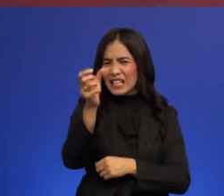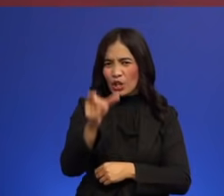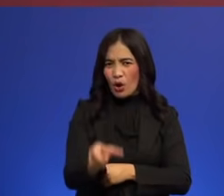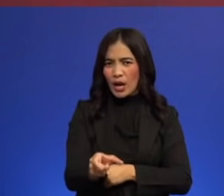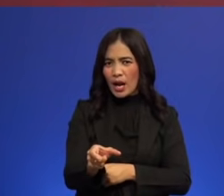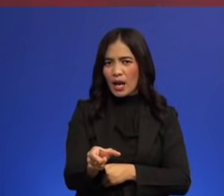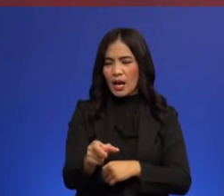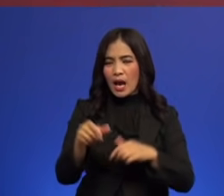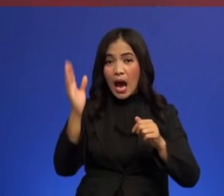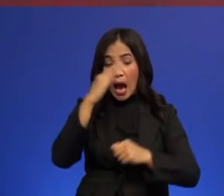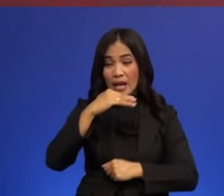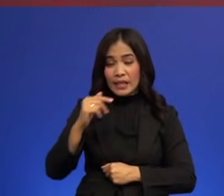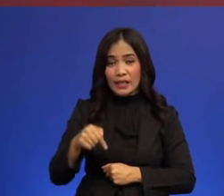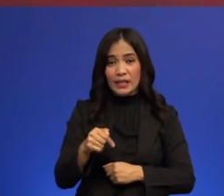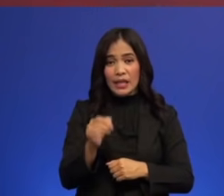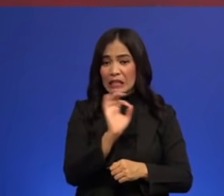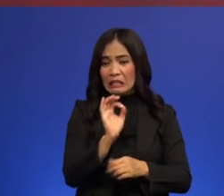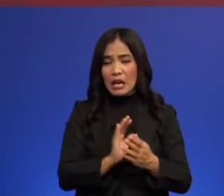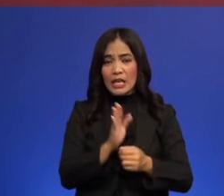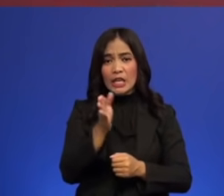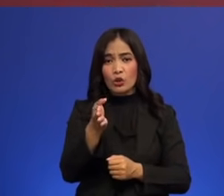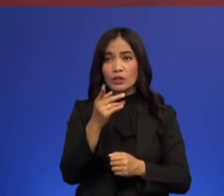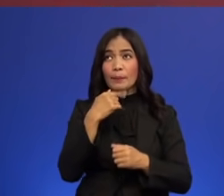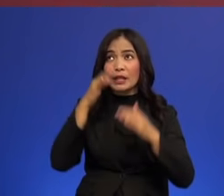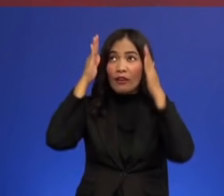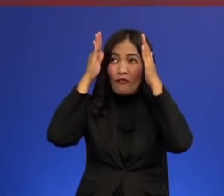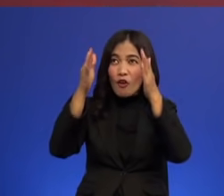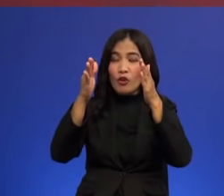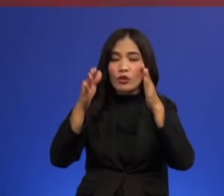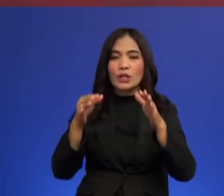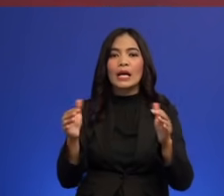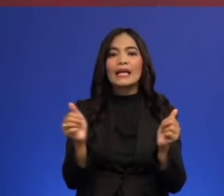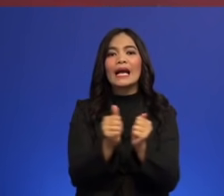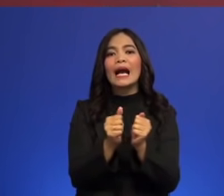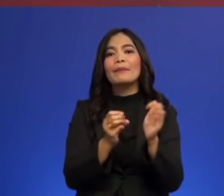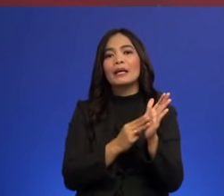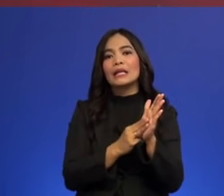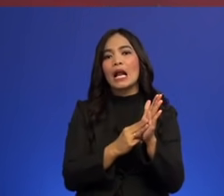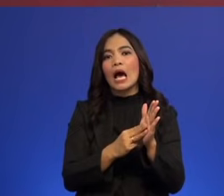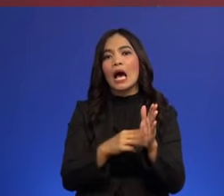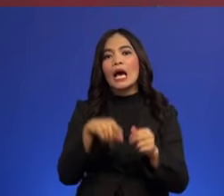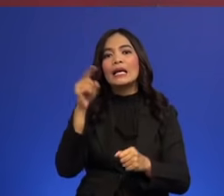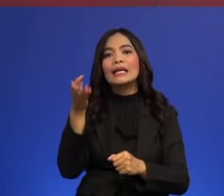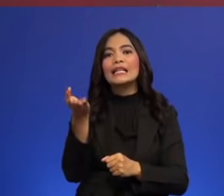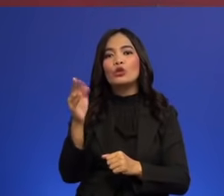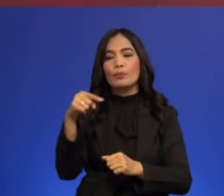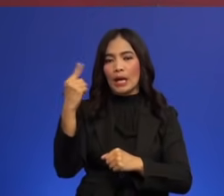ini memperkarakan kekekalan, saudara. Sangat sedikit.